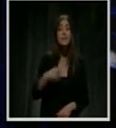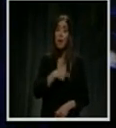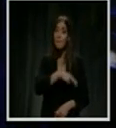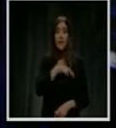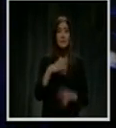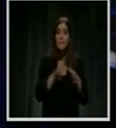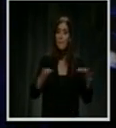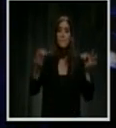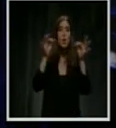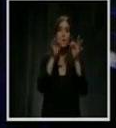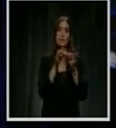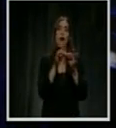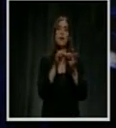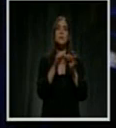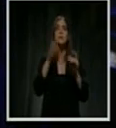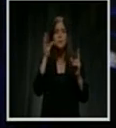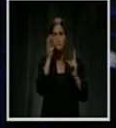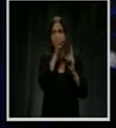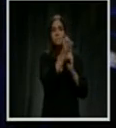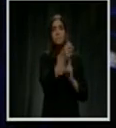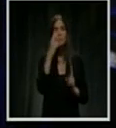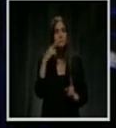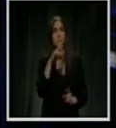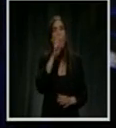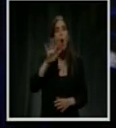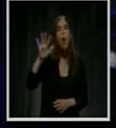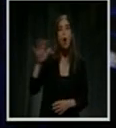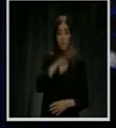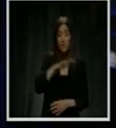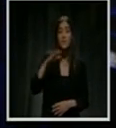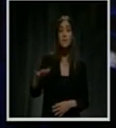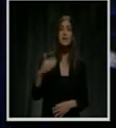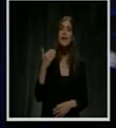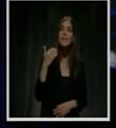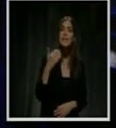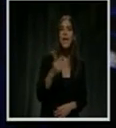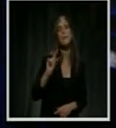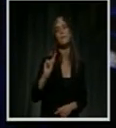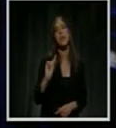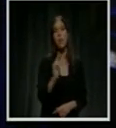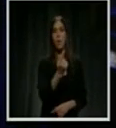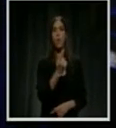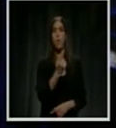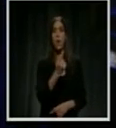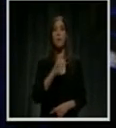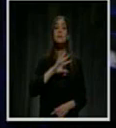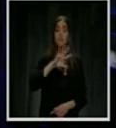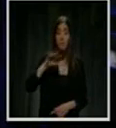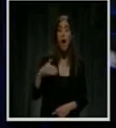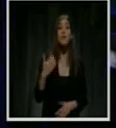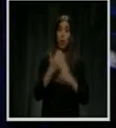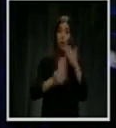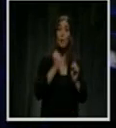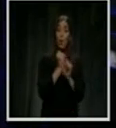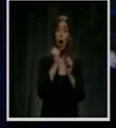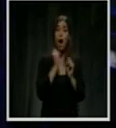tal-poplu, l-aspettattivi tal-poplu, l-aspirazzjonijiet tal-poplu dejjem jiġu ta' priorità għalihom aħna se nibqgħu